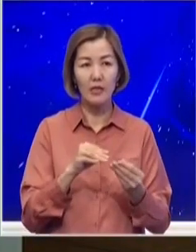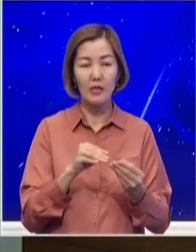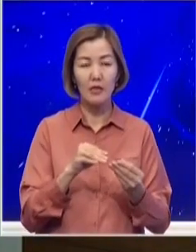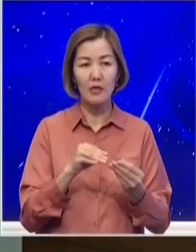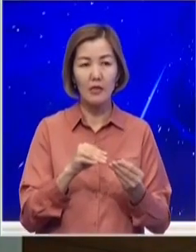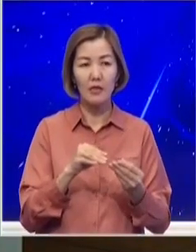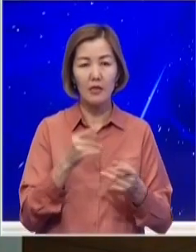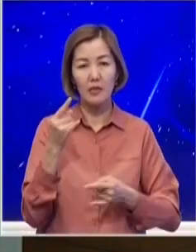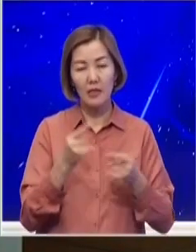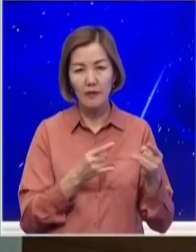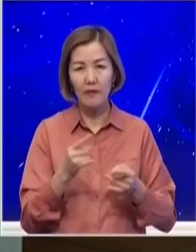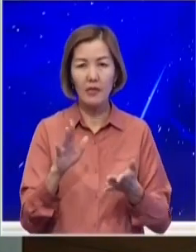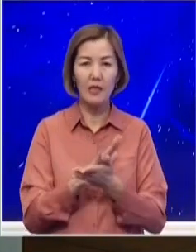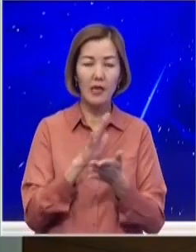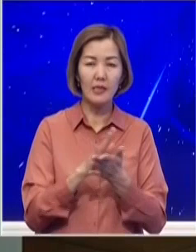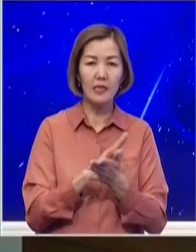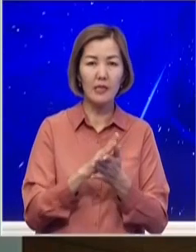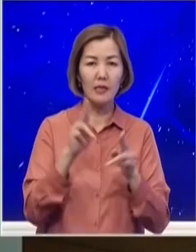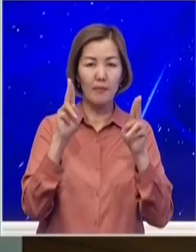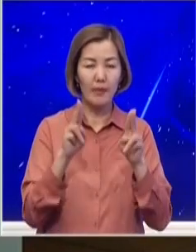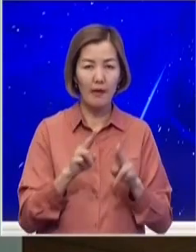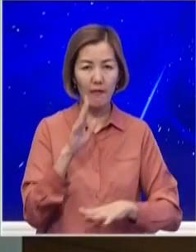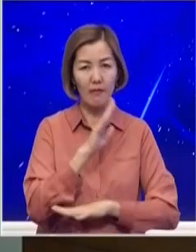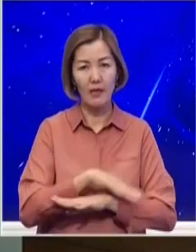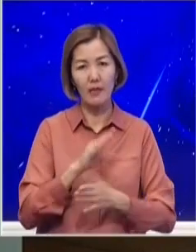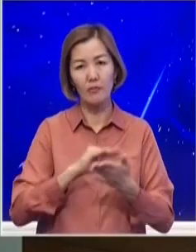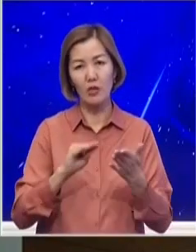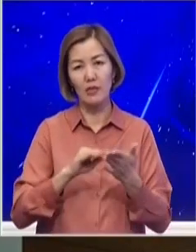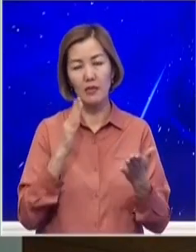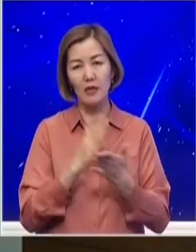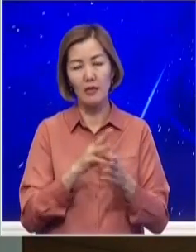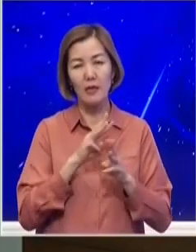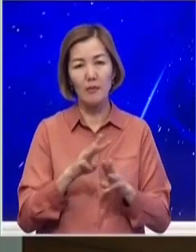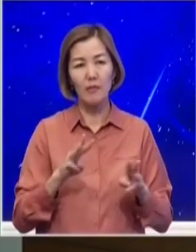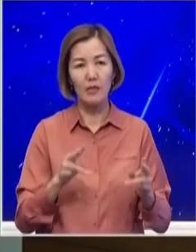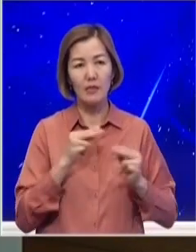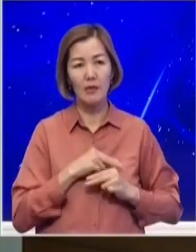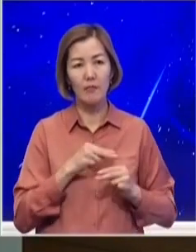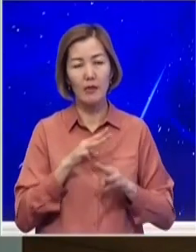жарияланымдарында аталған конкурстың талаптары көрсетілген жан жақты. Сонымен қатар еңбек министрлігінің сайтында бар.